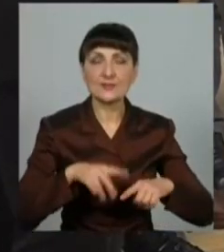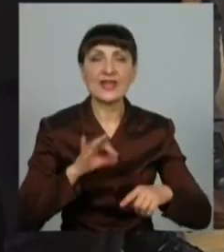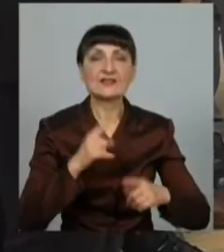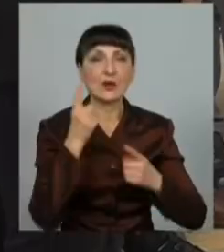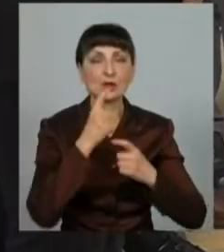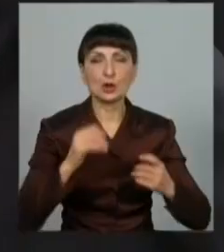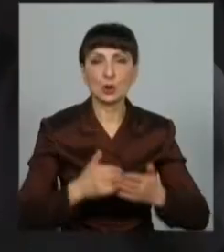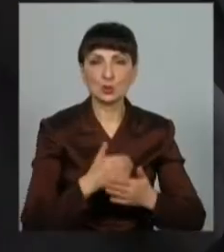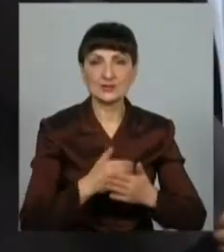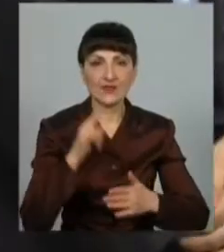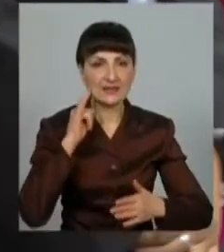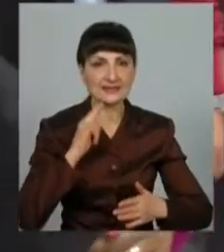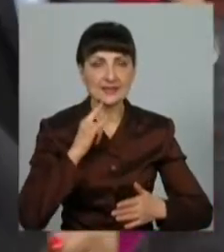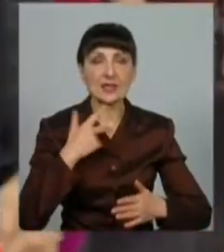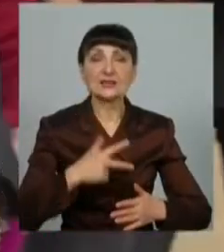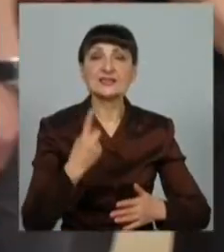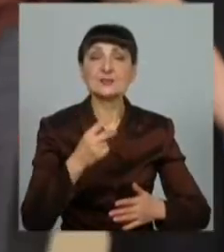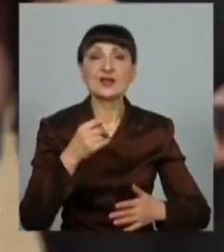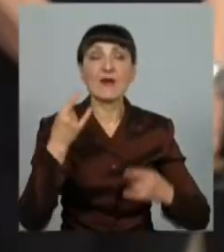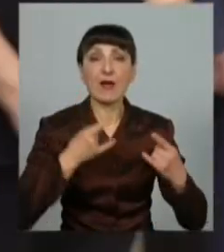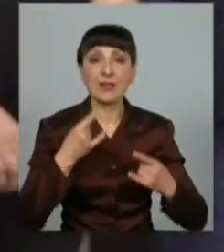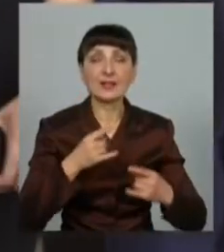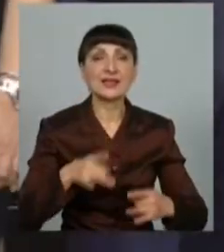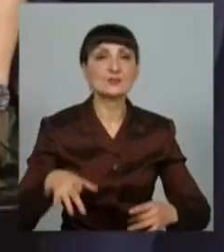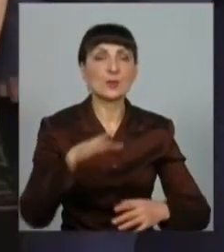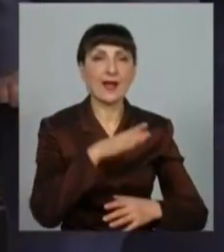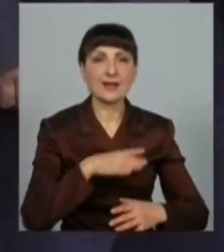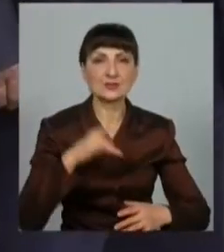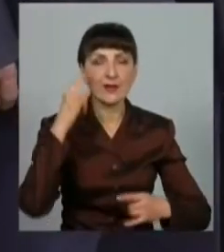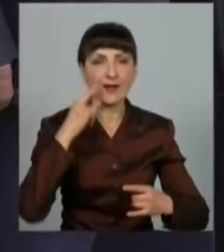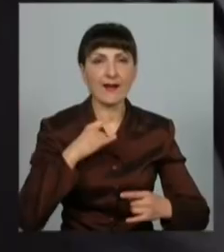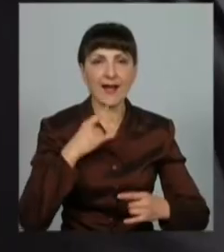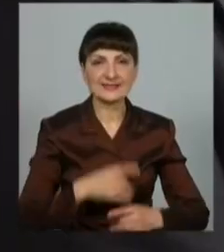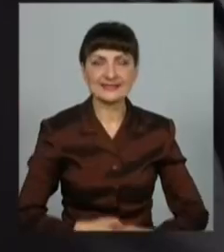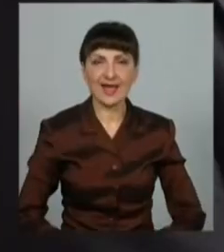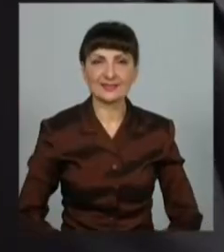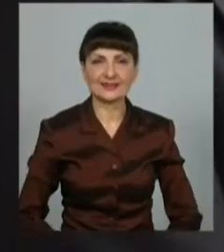Network. В нашей стране 31-й канал и республиканскую телерадиокорпорацию «Казахстан».